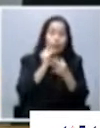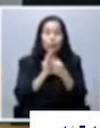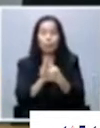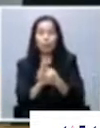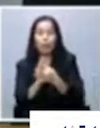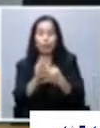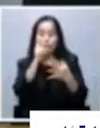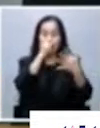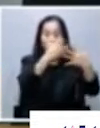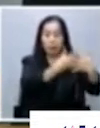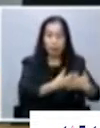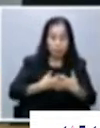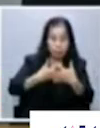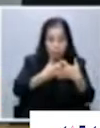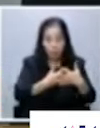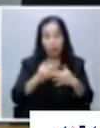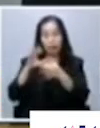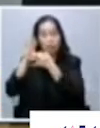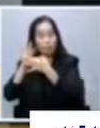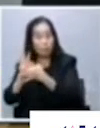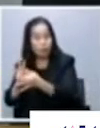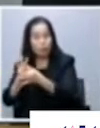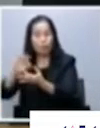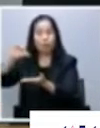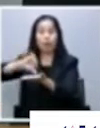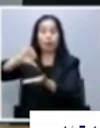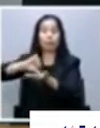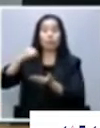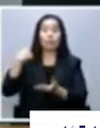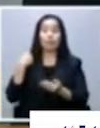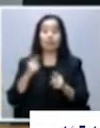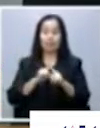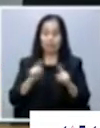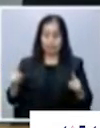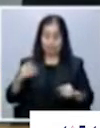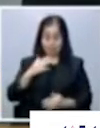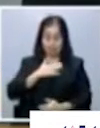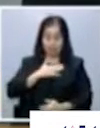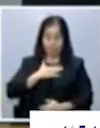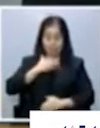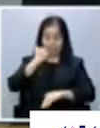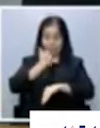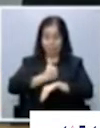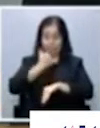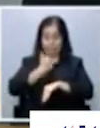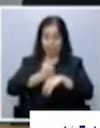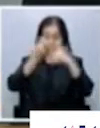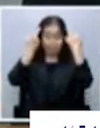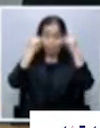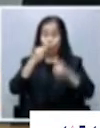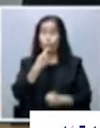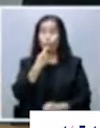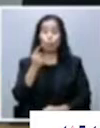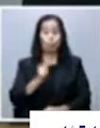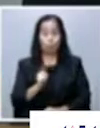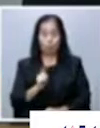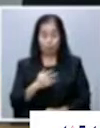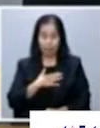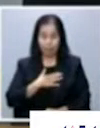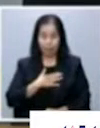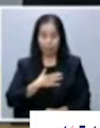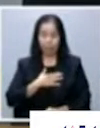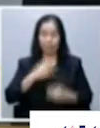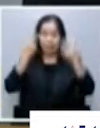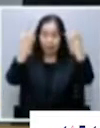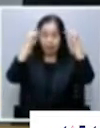ครับแต่ไทยเราเนี่ยท่านรัฐมนตรีเองกลับให้คำตอบซึ่งฟังแล้วน่าตกใจไปพูดบอกว่าได้ยินข่